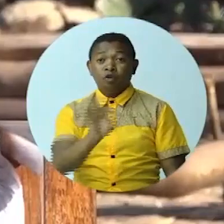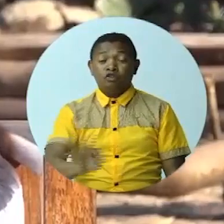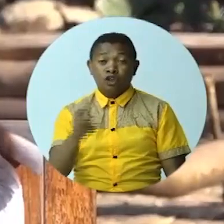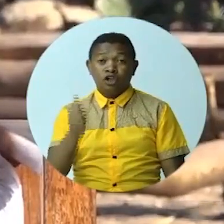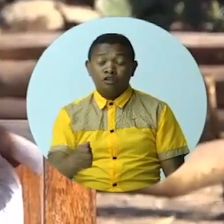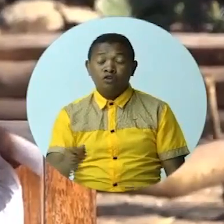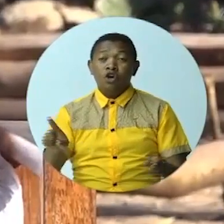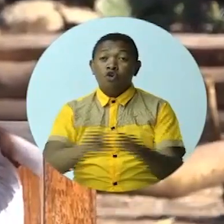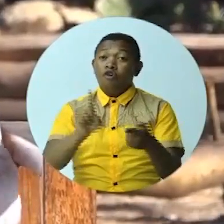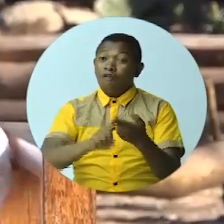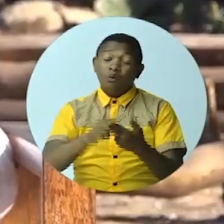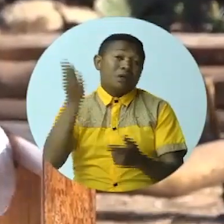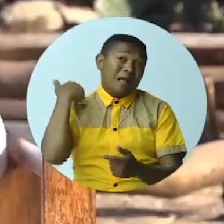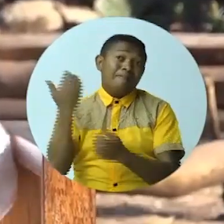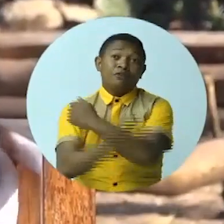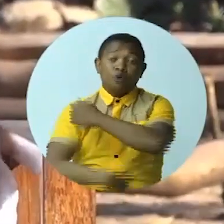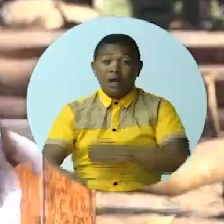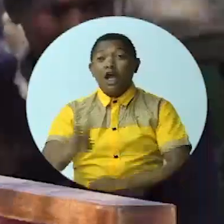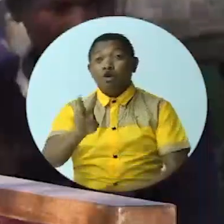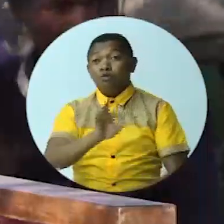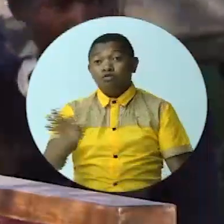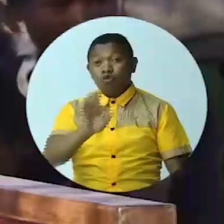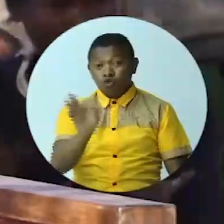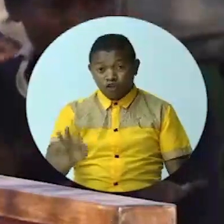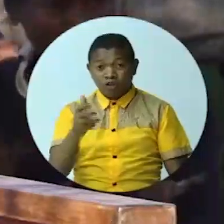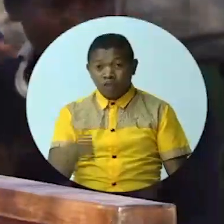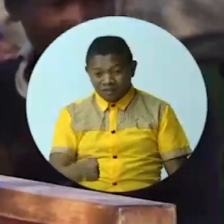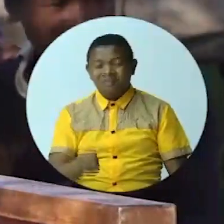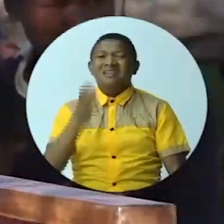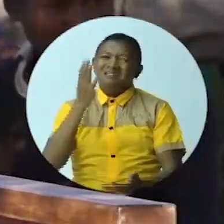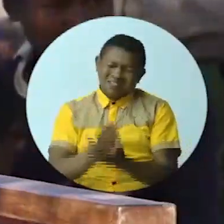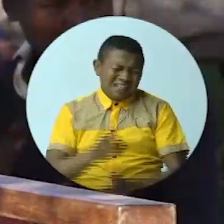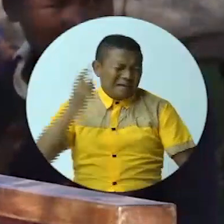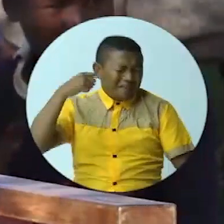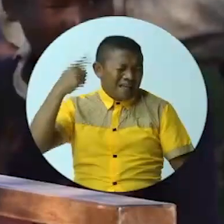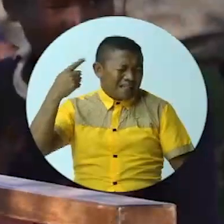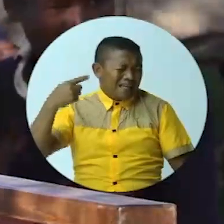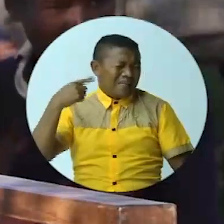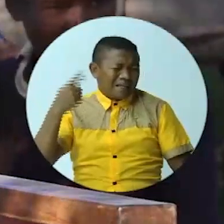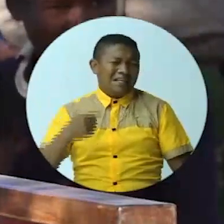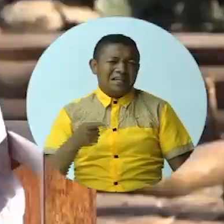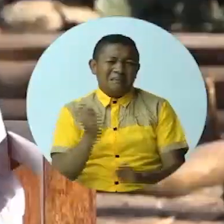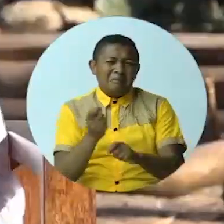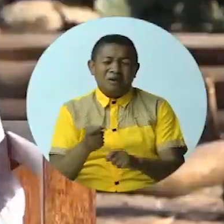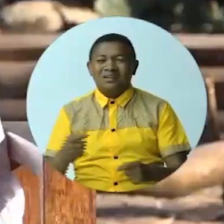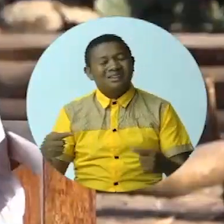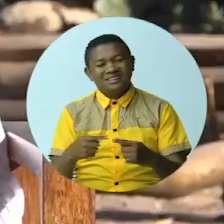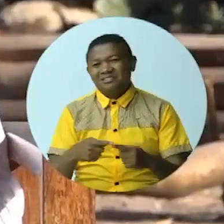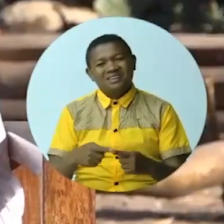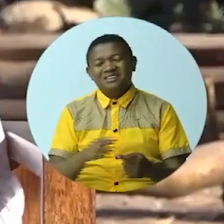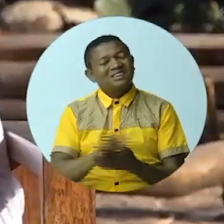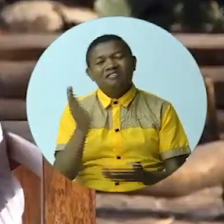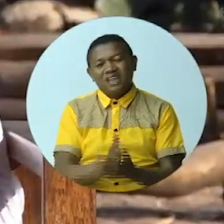nanatateraka zany zavatra rehetrarehetra. Fa tsiko zao fanamby ny apetrako sy zakako ny mahita an'ireo ankizy ray